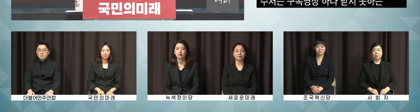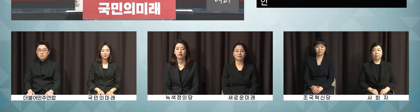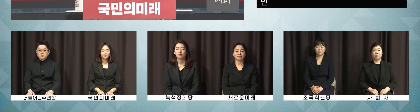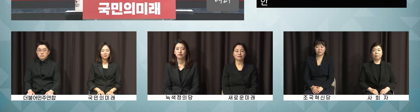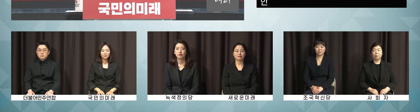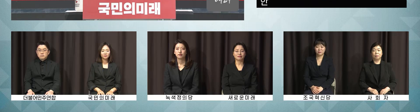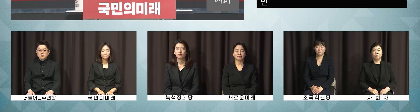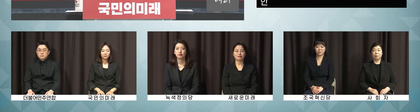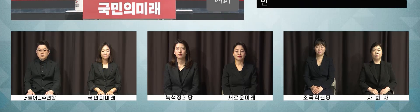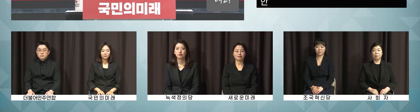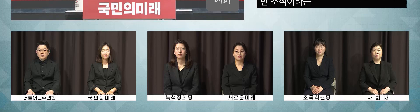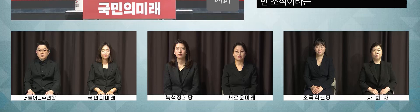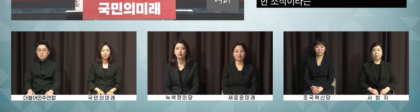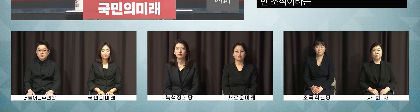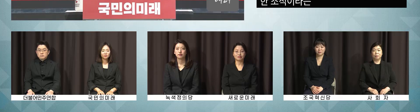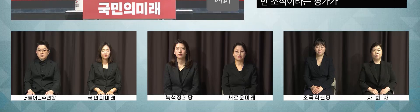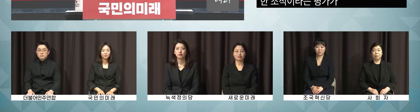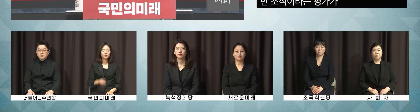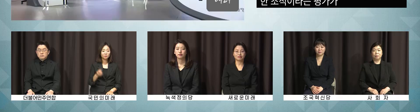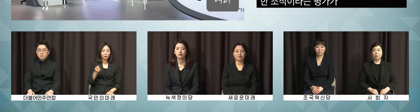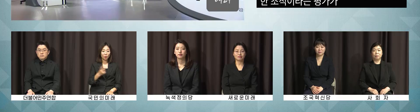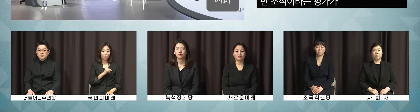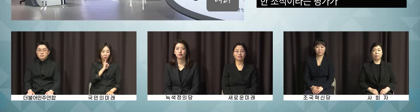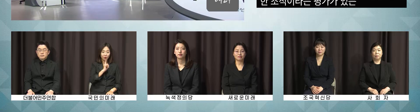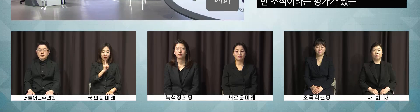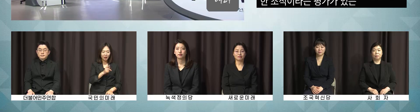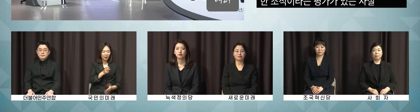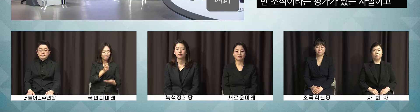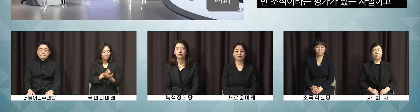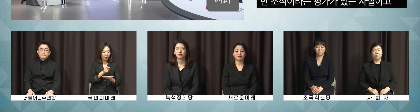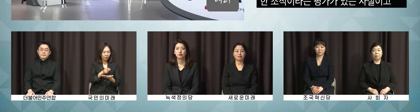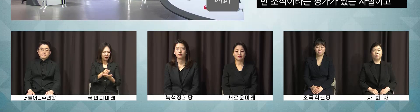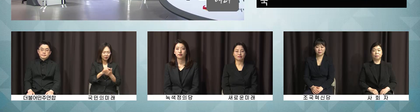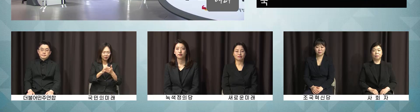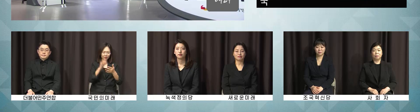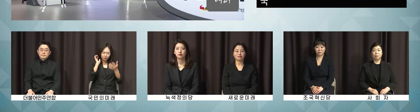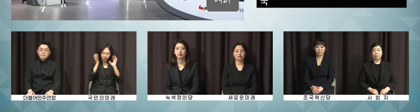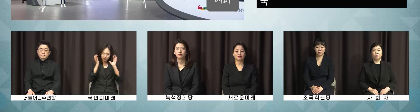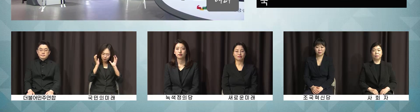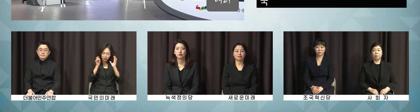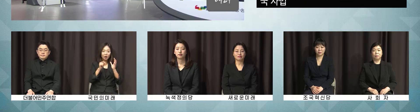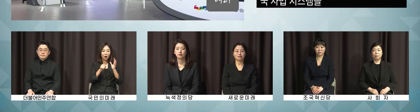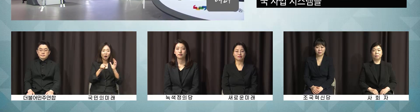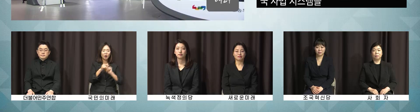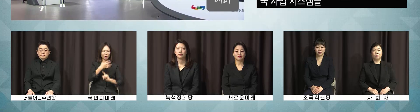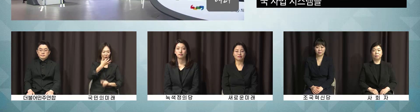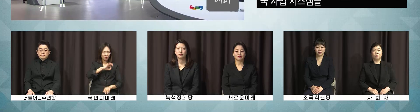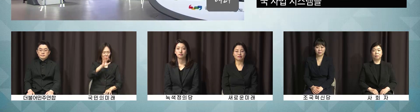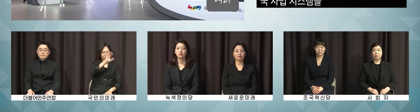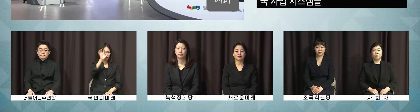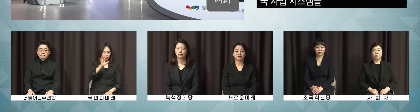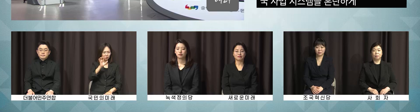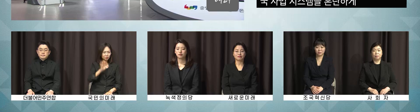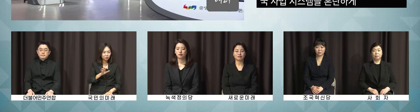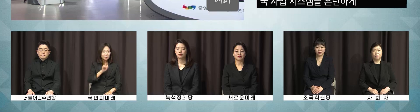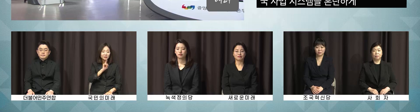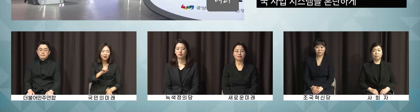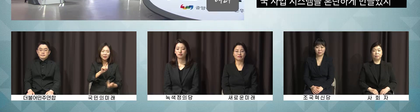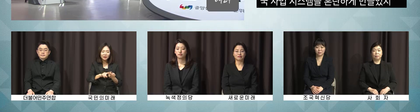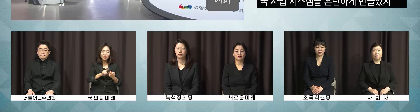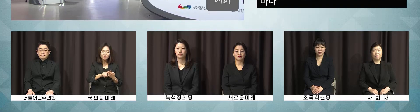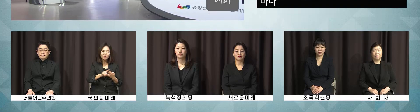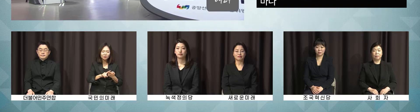사실이고요. 그렇게 본다라고 하면 결국 이 사법 시스템을 혼란하게만 만든 것이지 얼마나 효과가 있었느냐